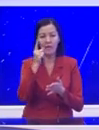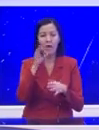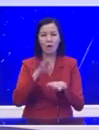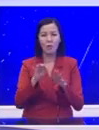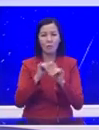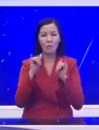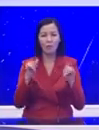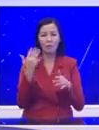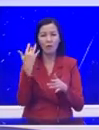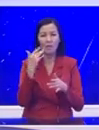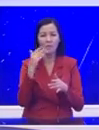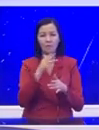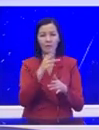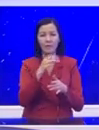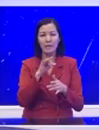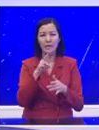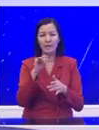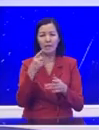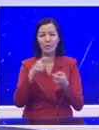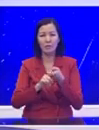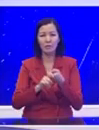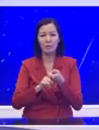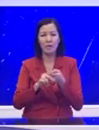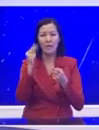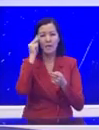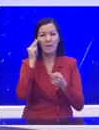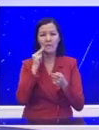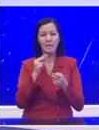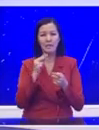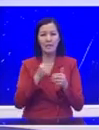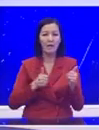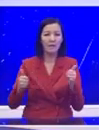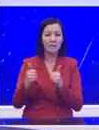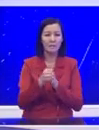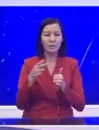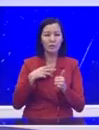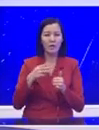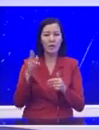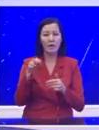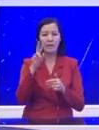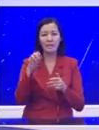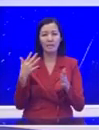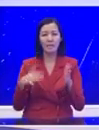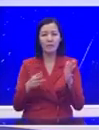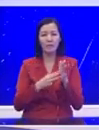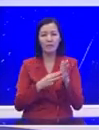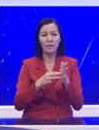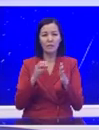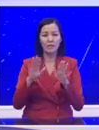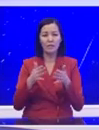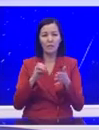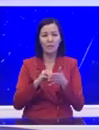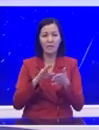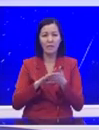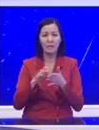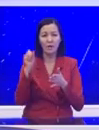тұр. Ақш пен италияда коронавирус жұқтырғандар саны қытайдан асып түсті. Ал көрші қырғызстанда 58 жағдай тіркелсе,